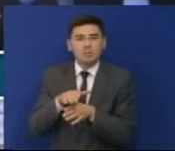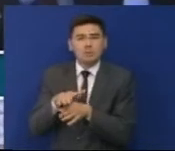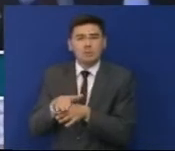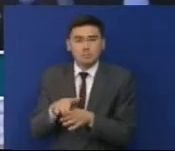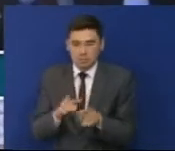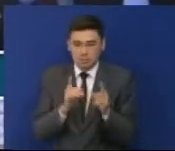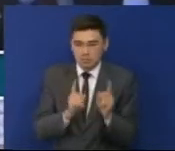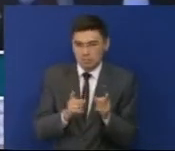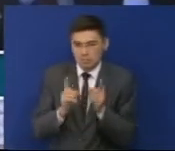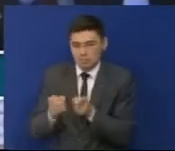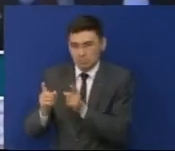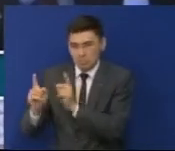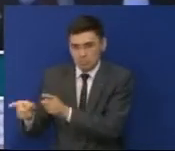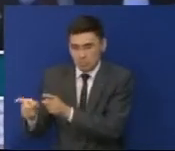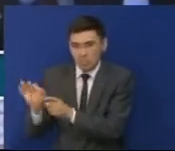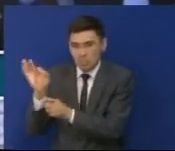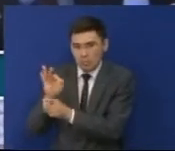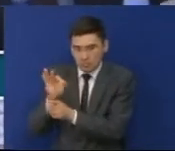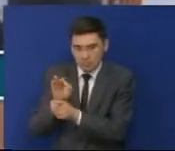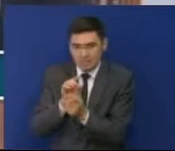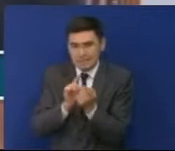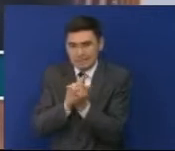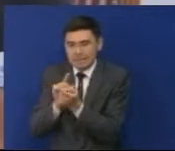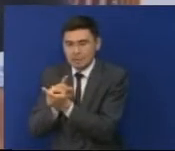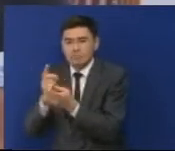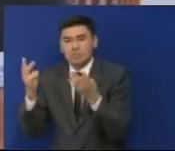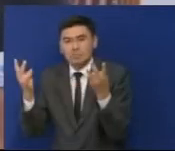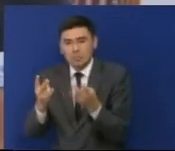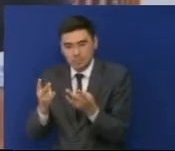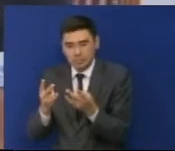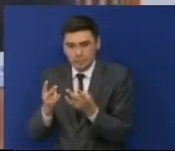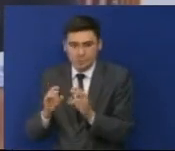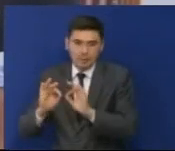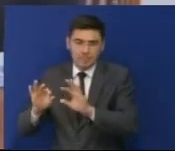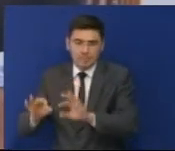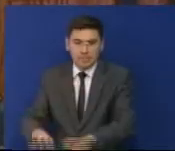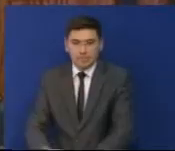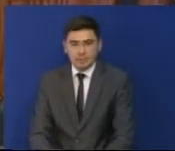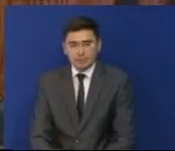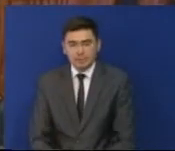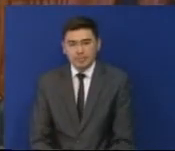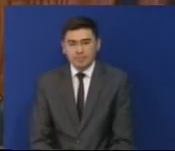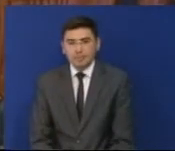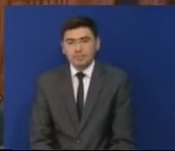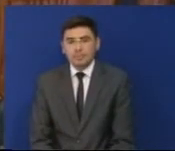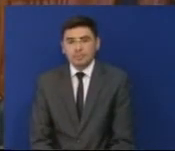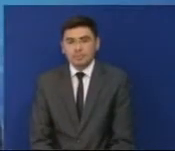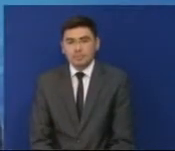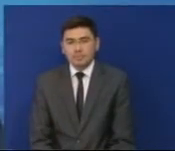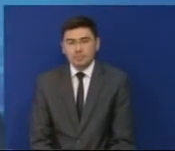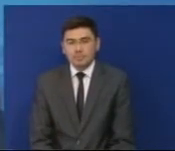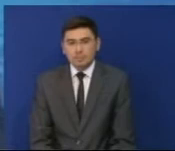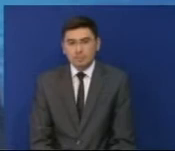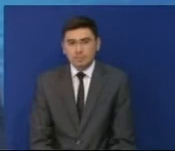кезеңдерін түсіндіруді күшейту мақсатында өзгерістерді талап етеді. Рысқұмат Васва, Ернұр Қалелов, Семей телеарнасы.